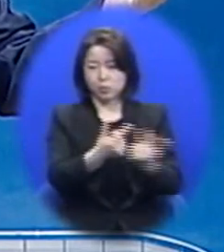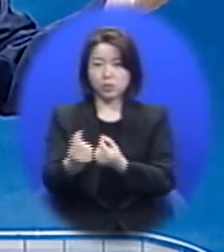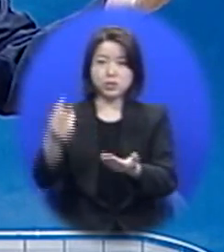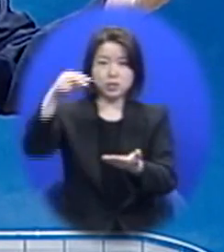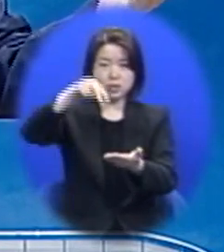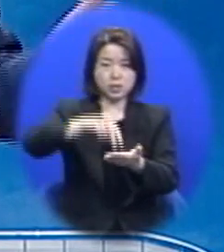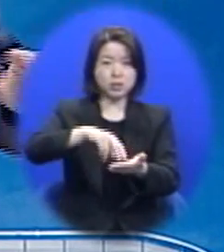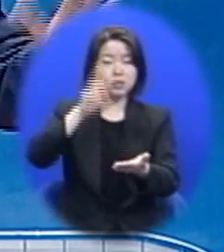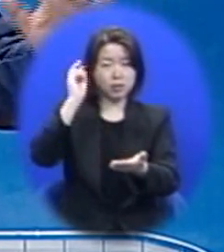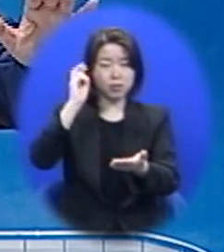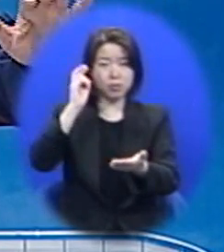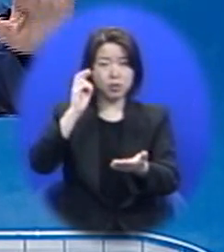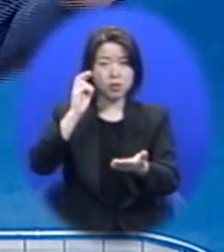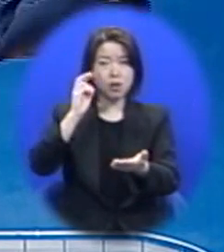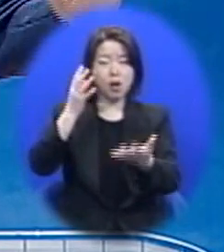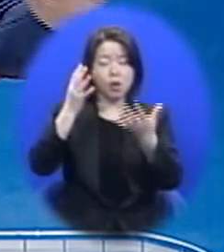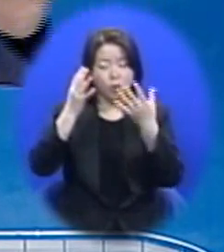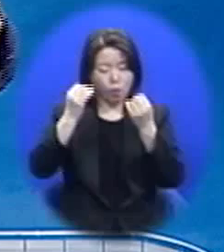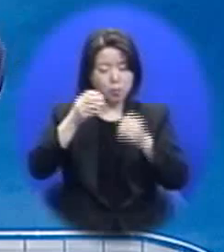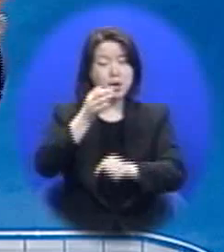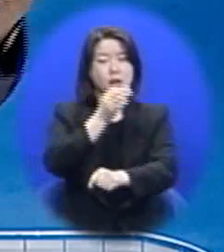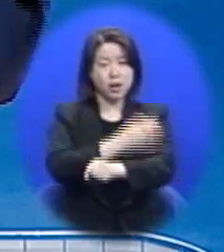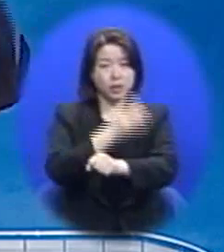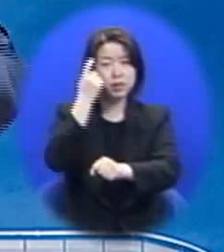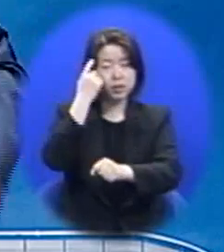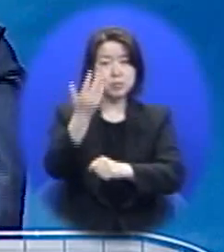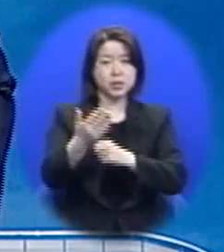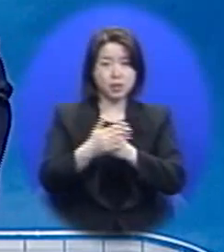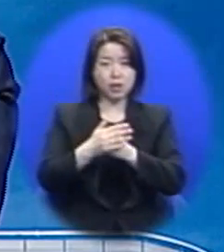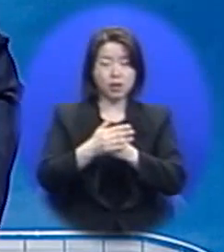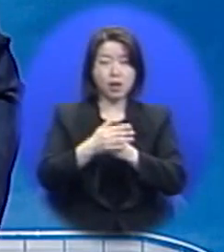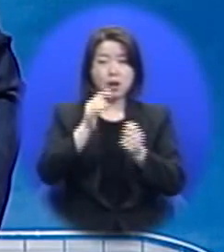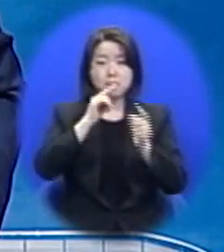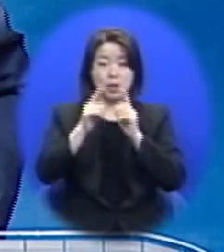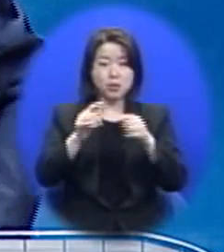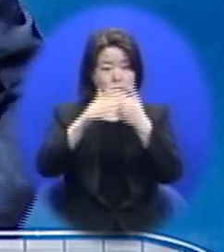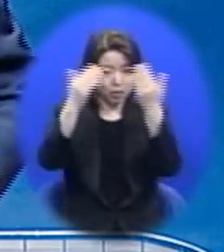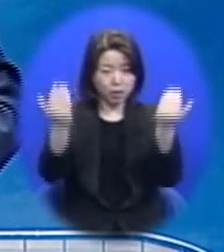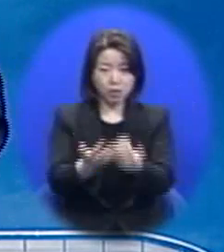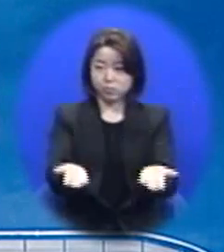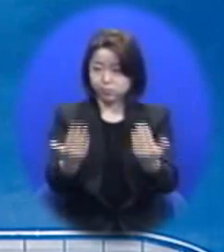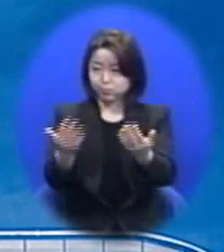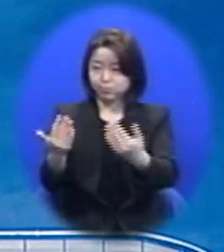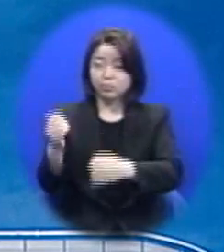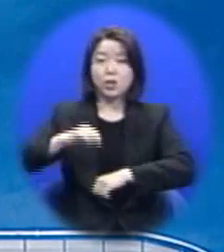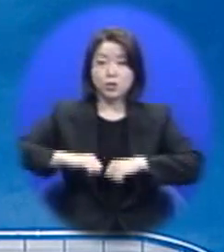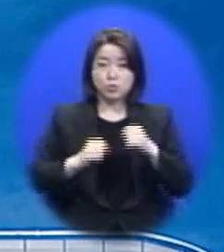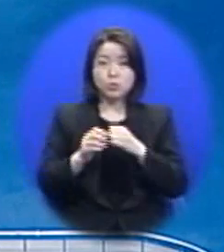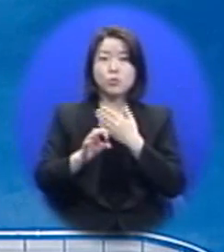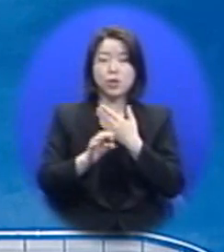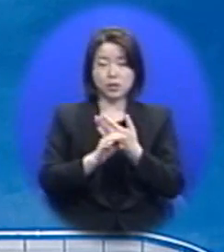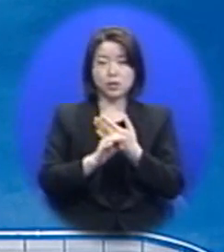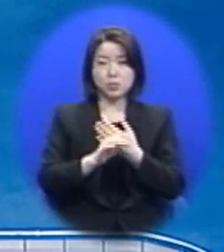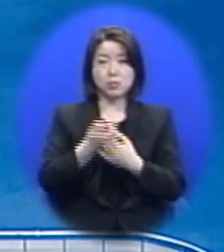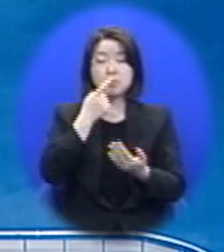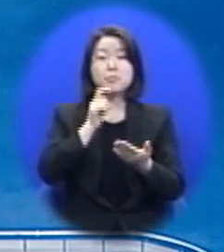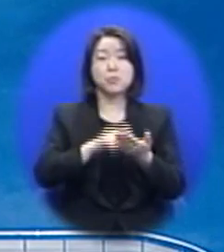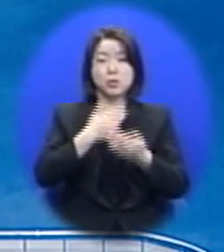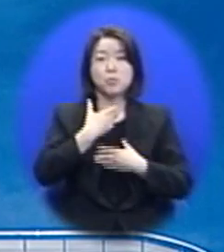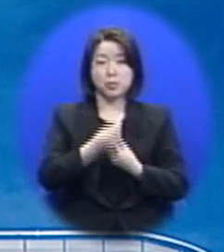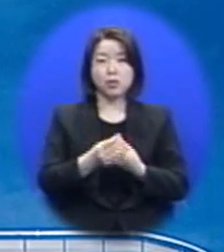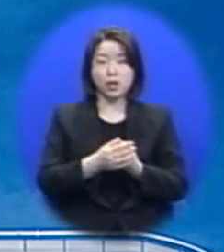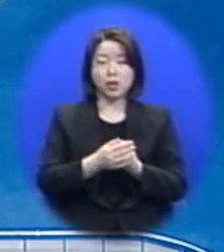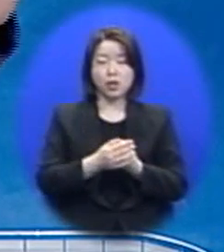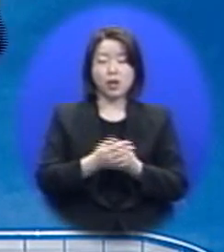거예요. 얼마나 간단해요. 말로 하면 이렇게 다 된다면. 부모님은 항상 그렇게 착각을 하는 겁니다.